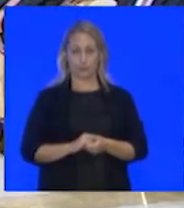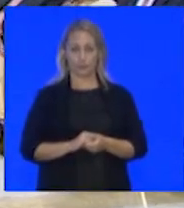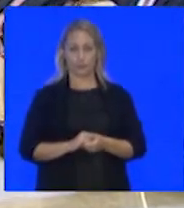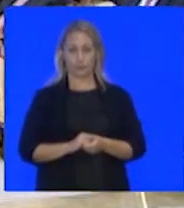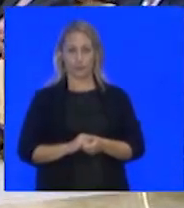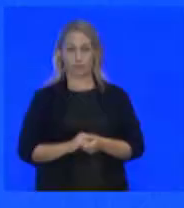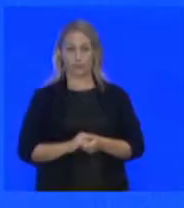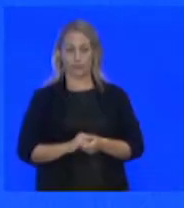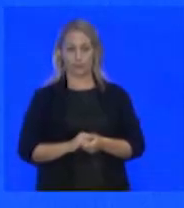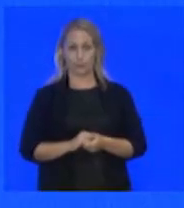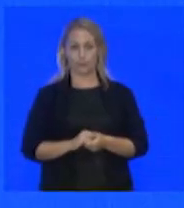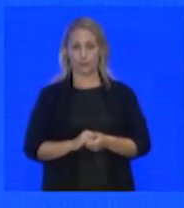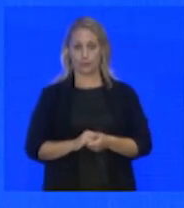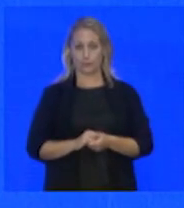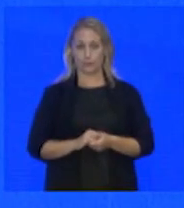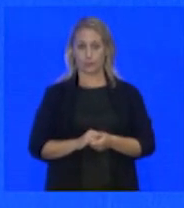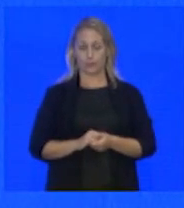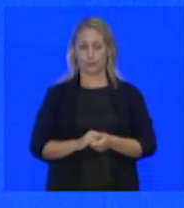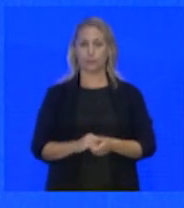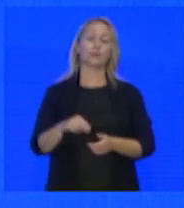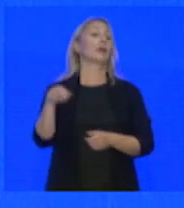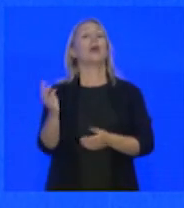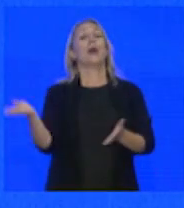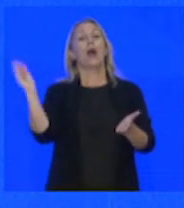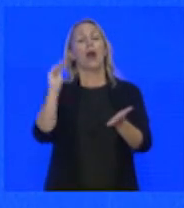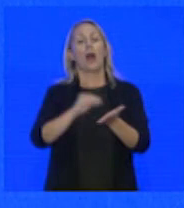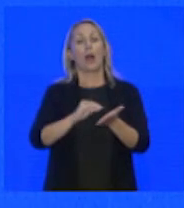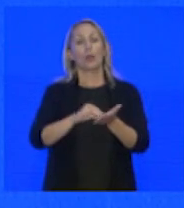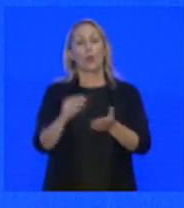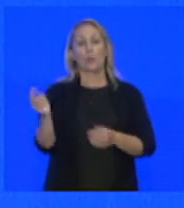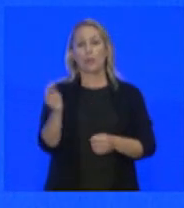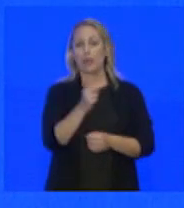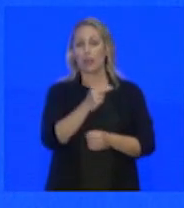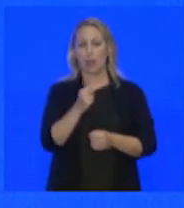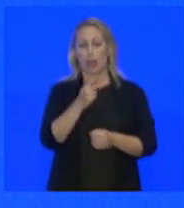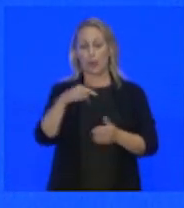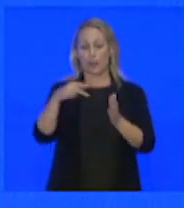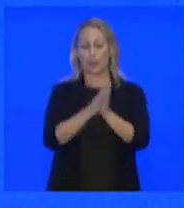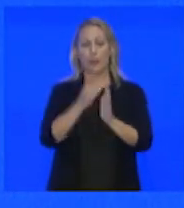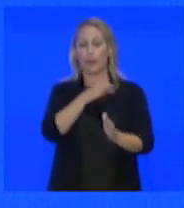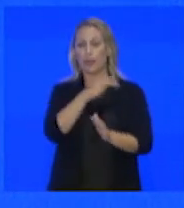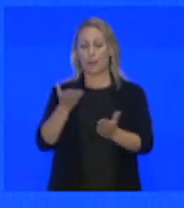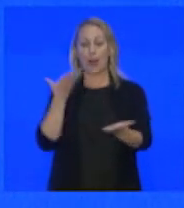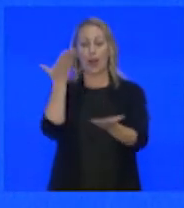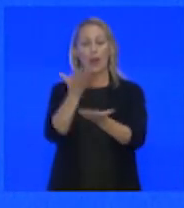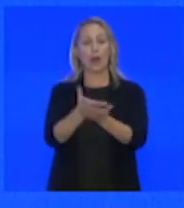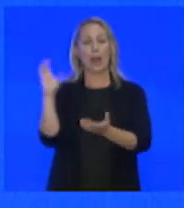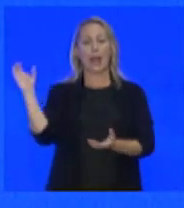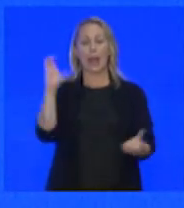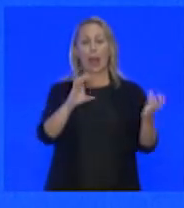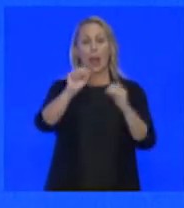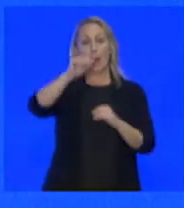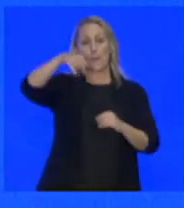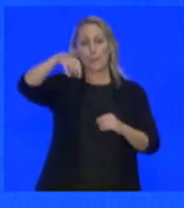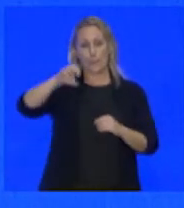Εντός 2020 θα έχει απλοποιηθεί επίσης η διαδικασία αδειοδότησης επενδύσεων ΑΠΕ.